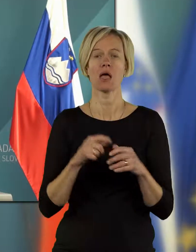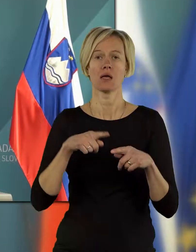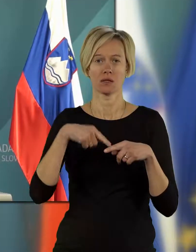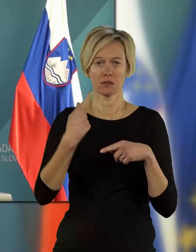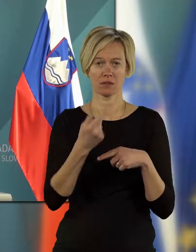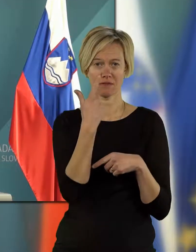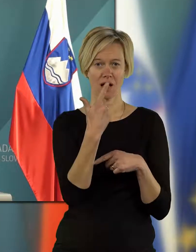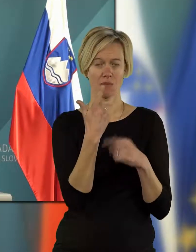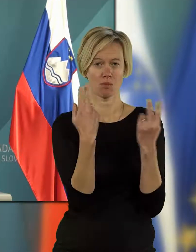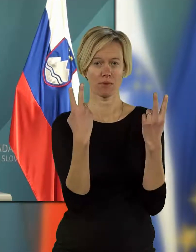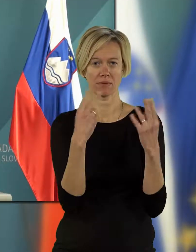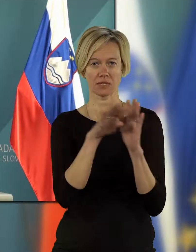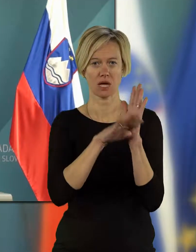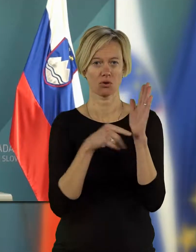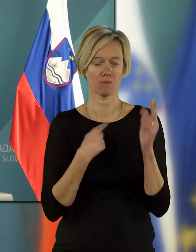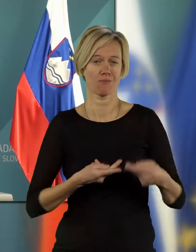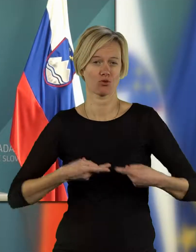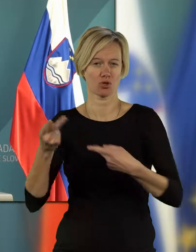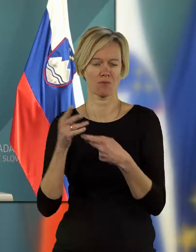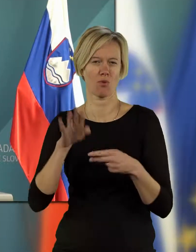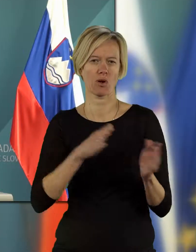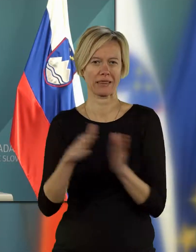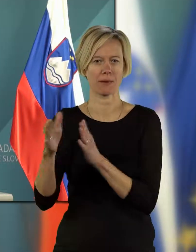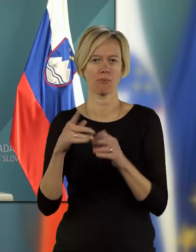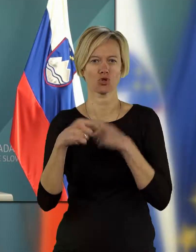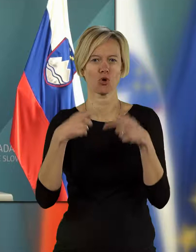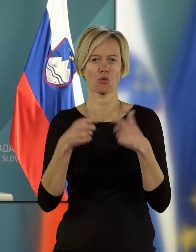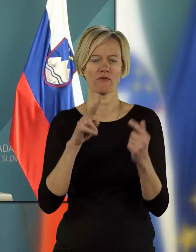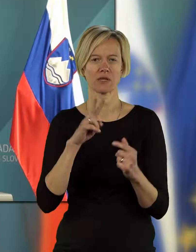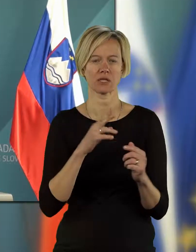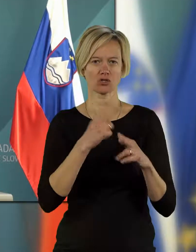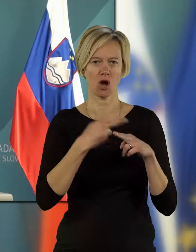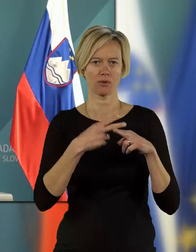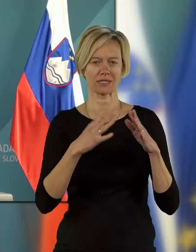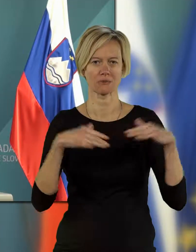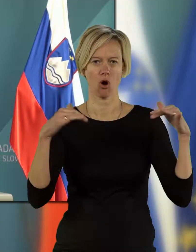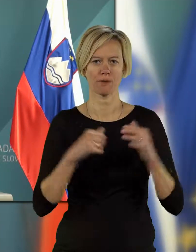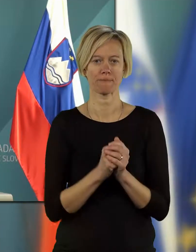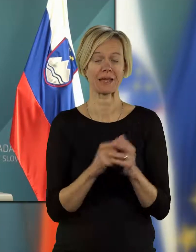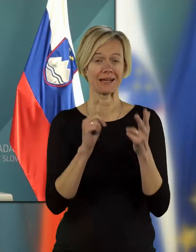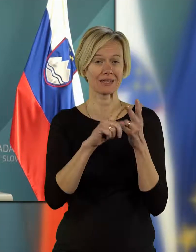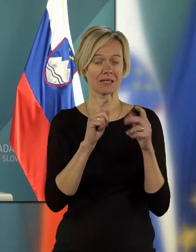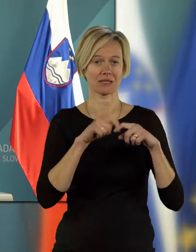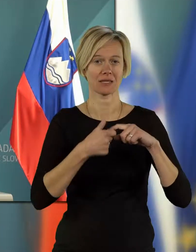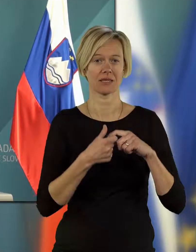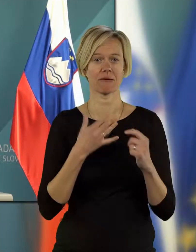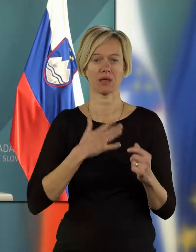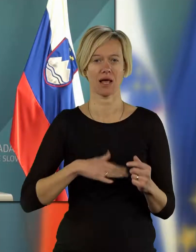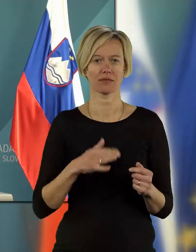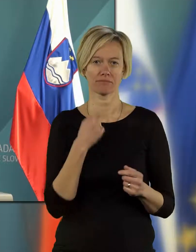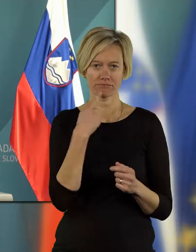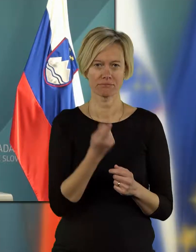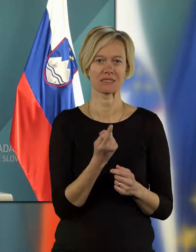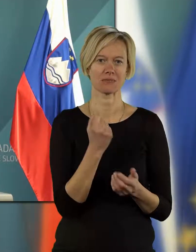dva pomembna zakona, ki jih pošiljamo po rednem postopku v Državni zbor, in pa tretja zadeva, ki